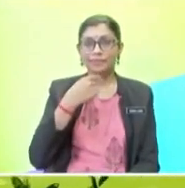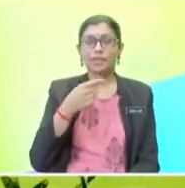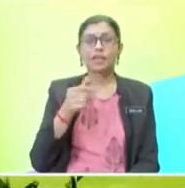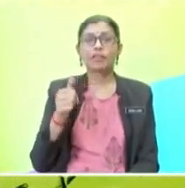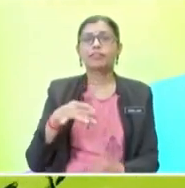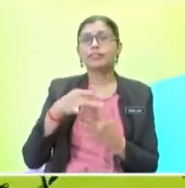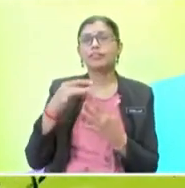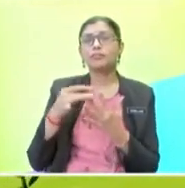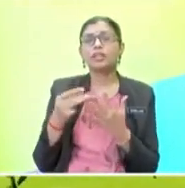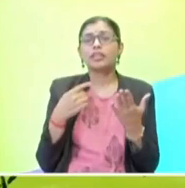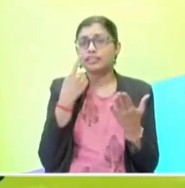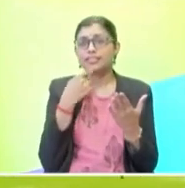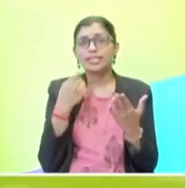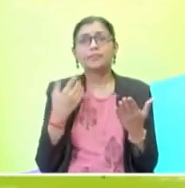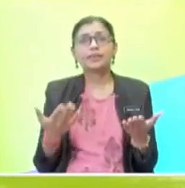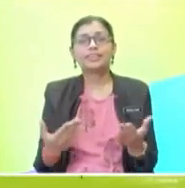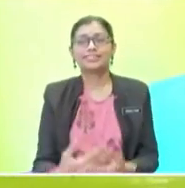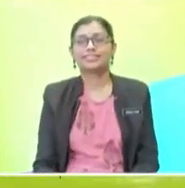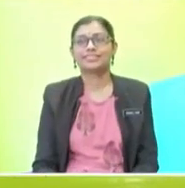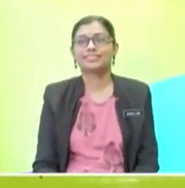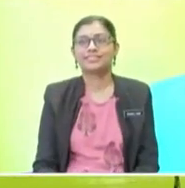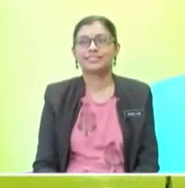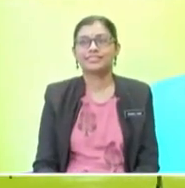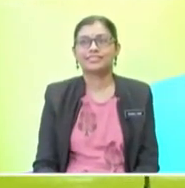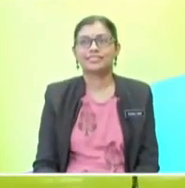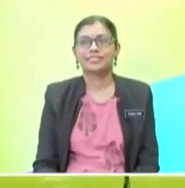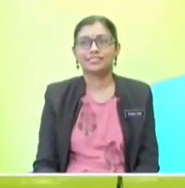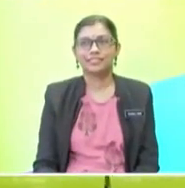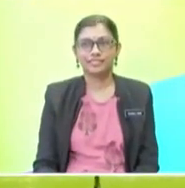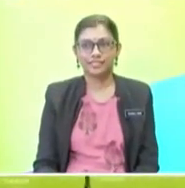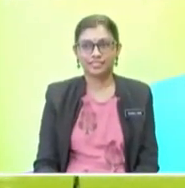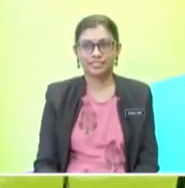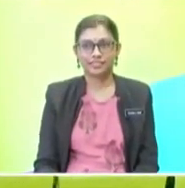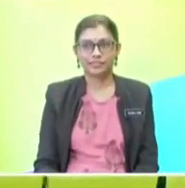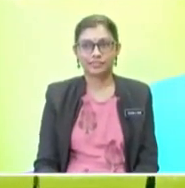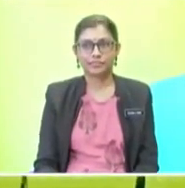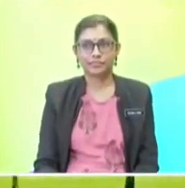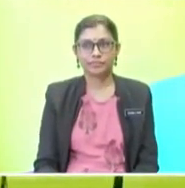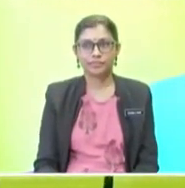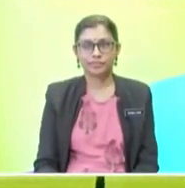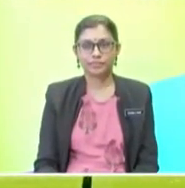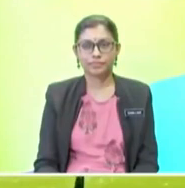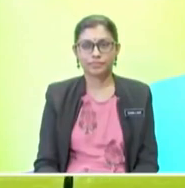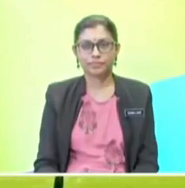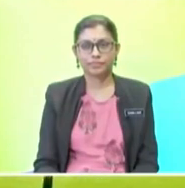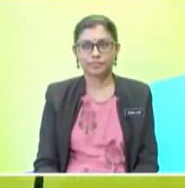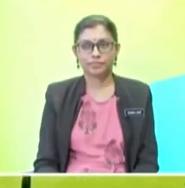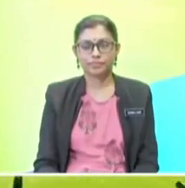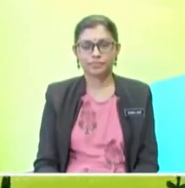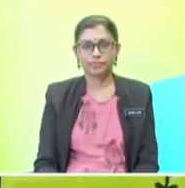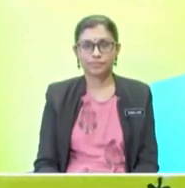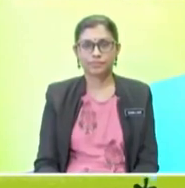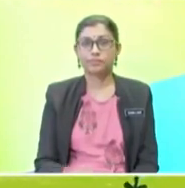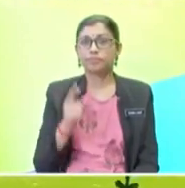insan istimewa dalam keluarga Amar yang Amar nak kongsikan? Ya, saya, cikgu. Ahli keluarga